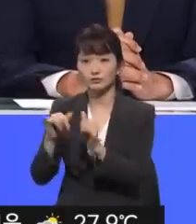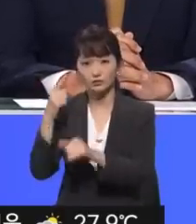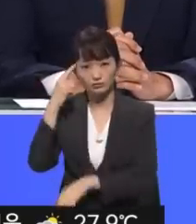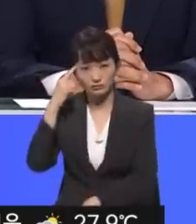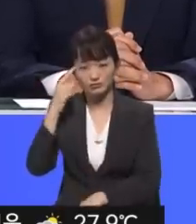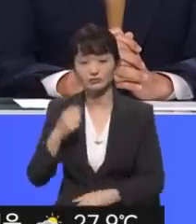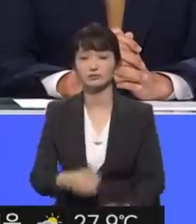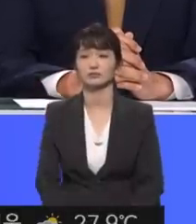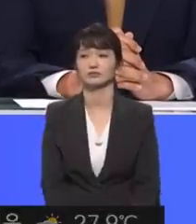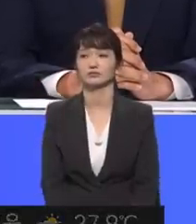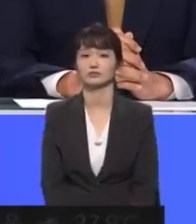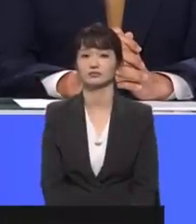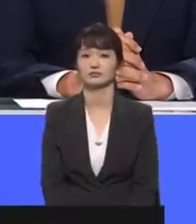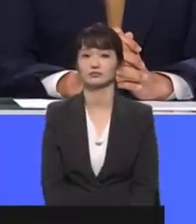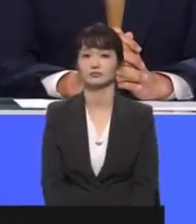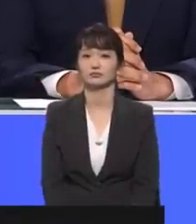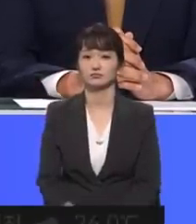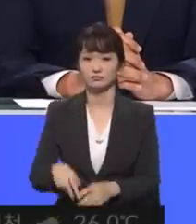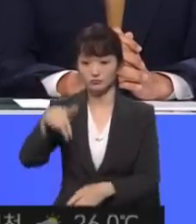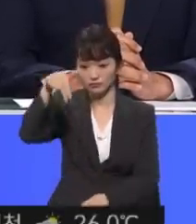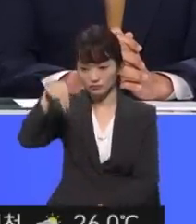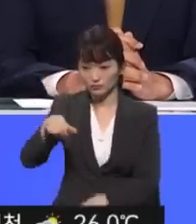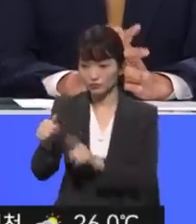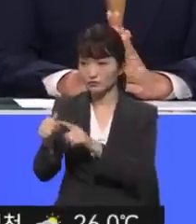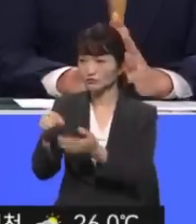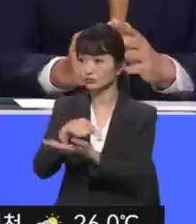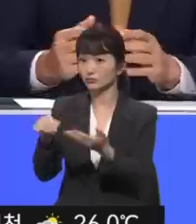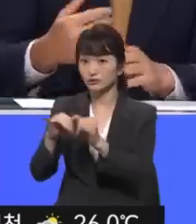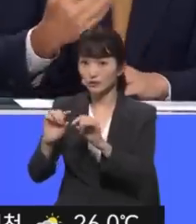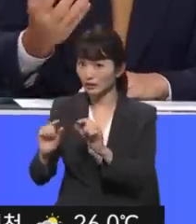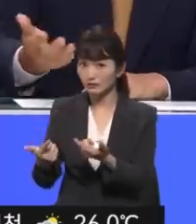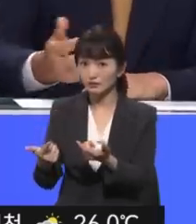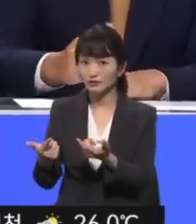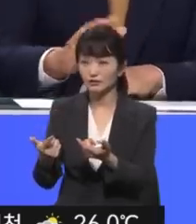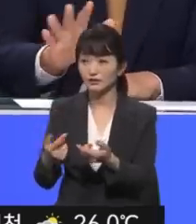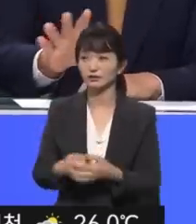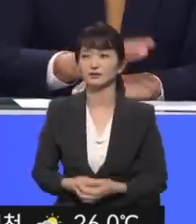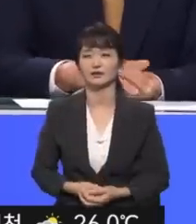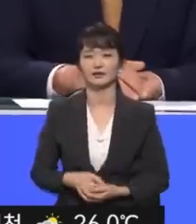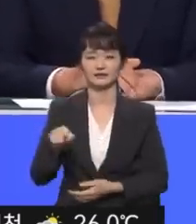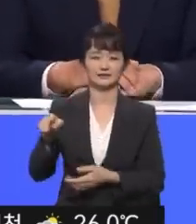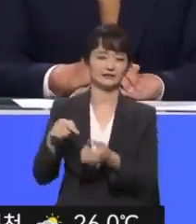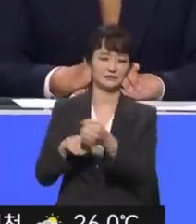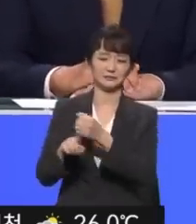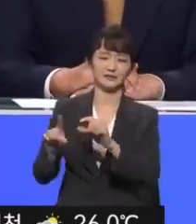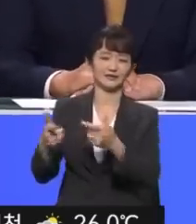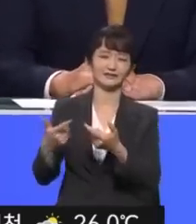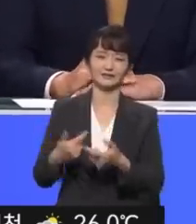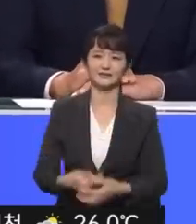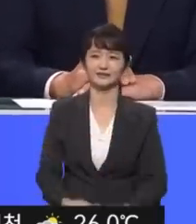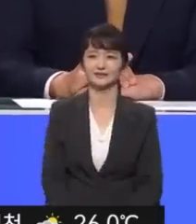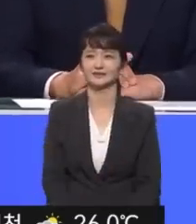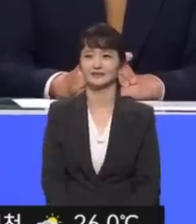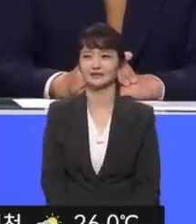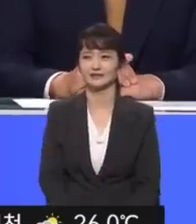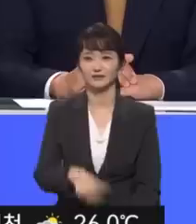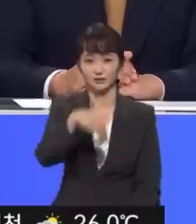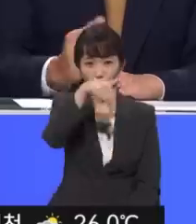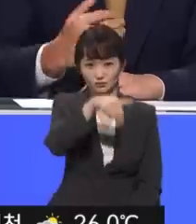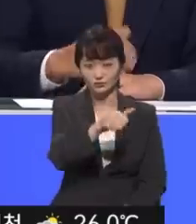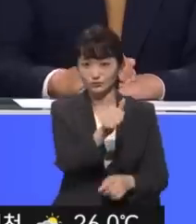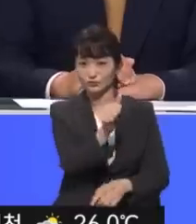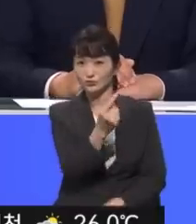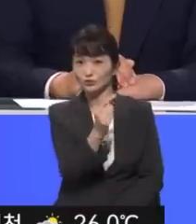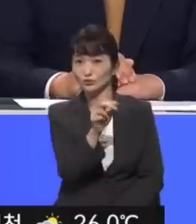감동과 님께서는 아니다 주용 이런 저는 피해자가 아니라 먹고 그런 라는 아니라 아아 그 분도 좀 그렇잖아요